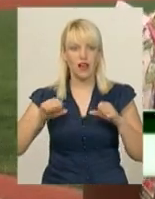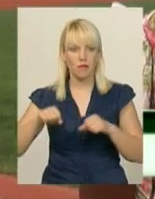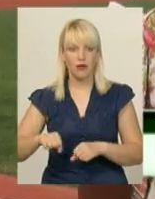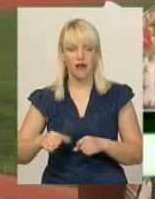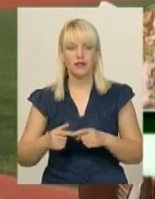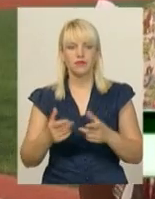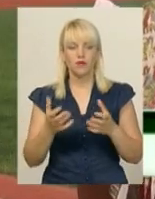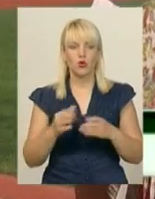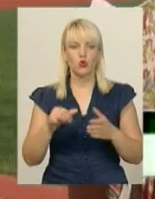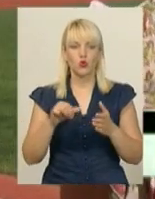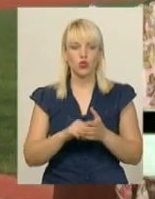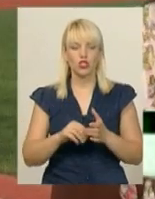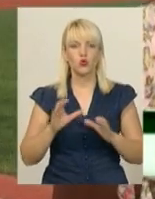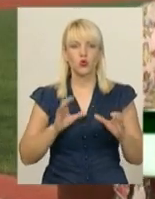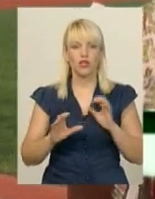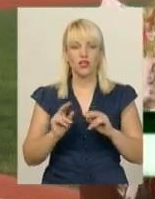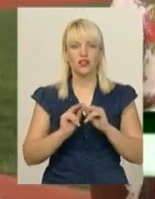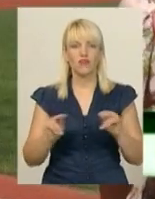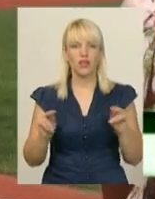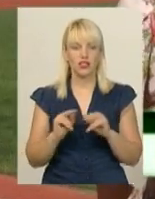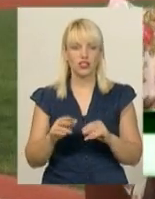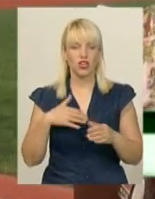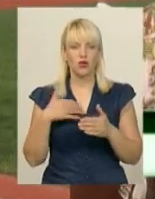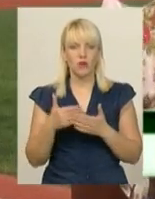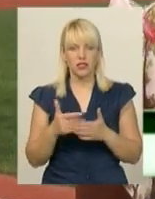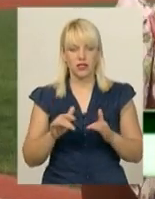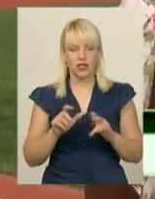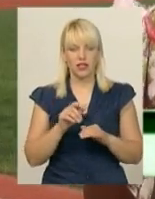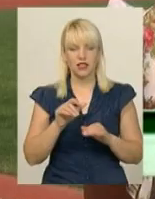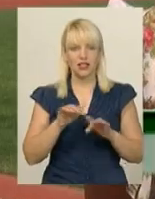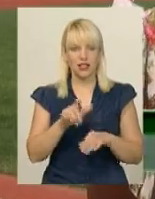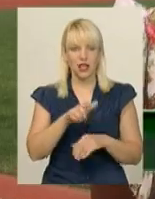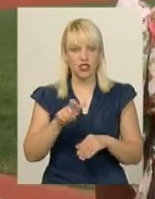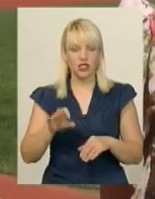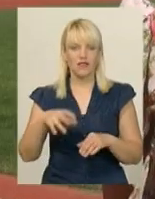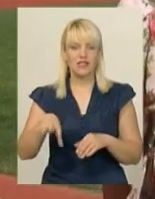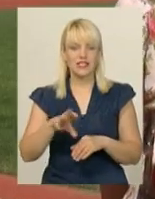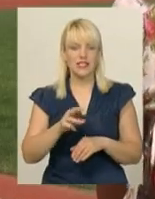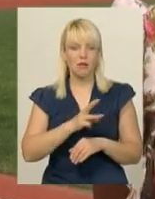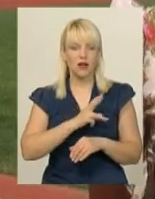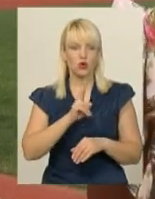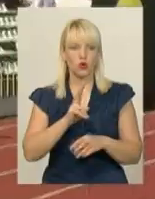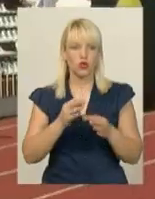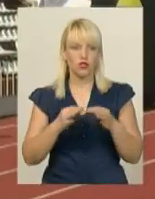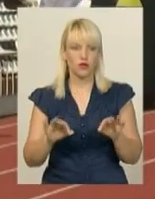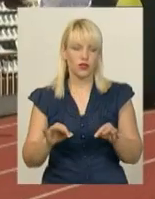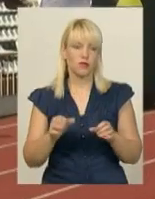участь студенти, викладачі, громадські діячі і всі бажаючі, яким дозволено